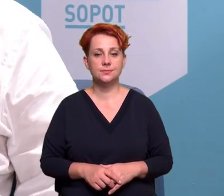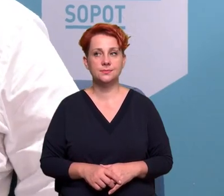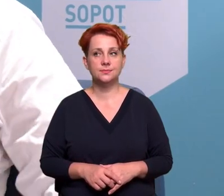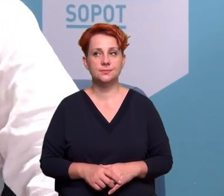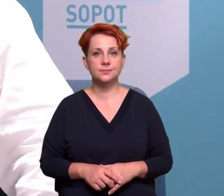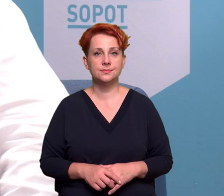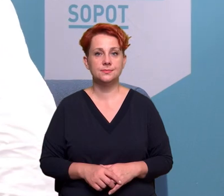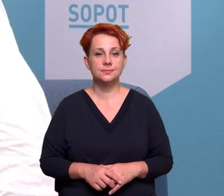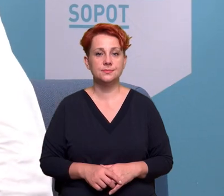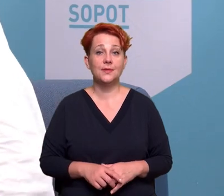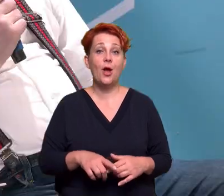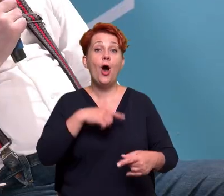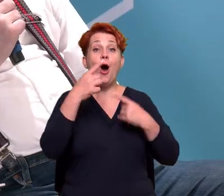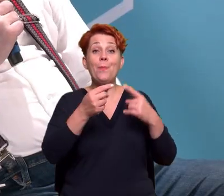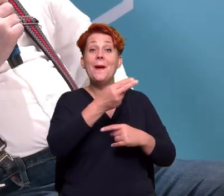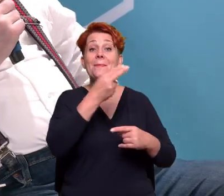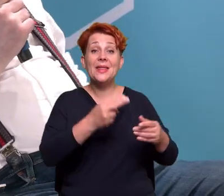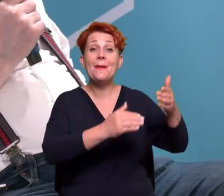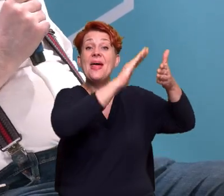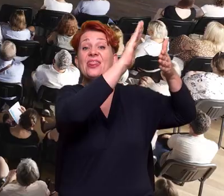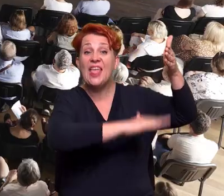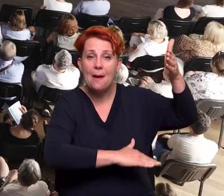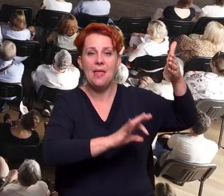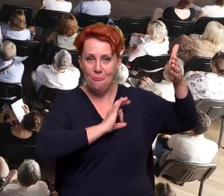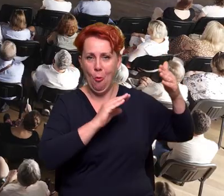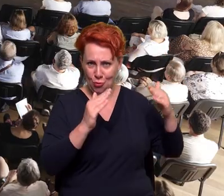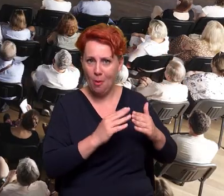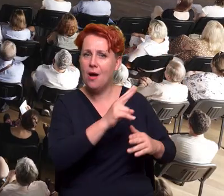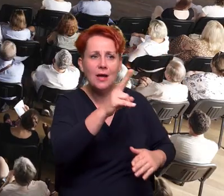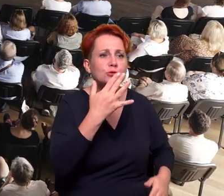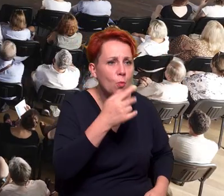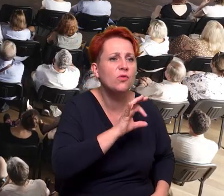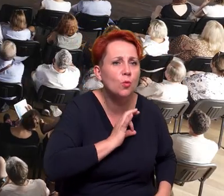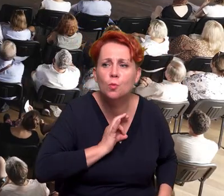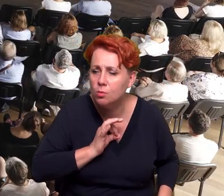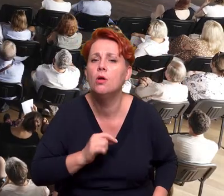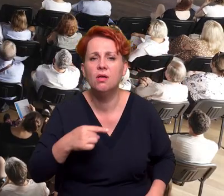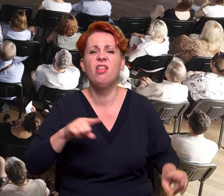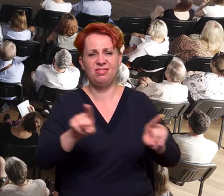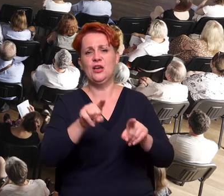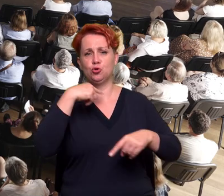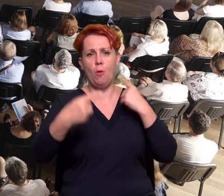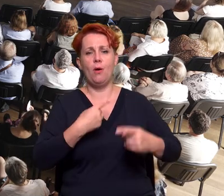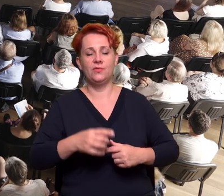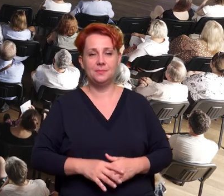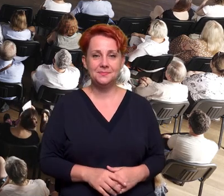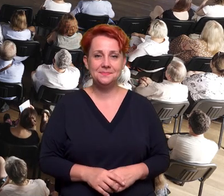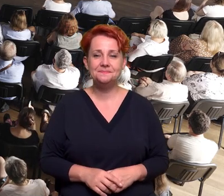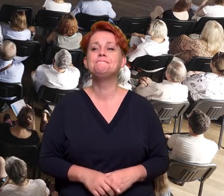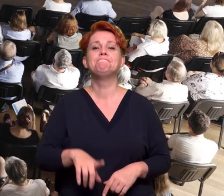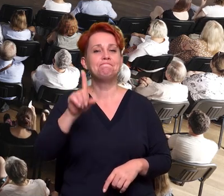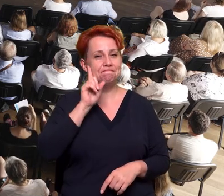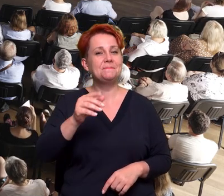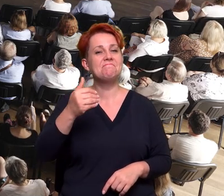Najpierw powiem o tapecie u mnie, w naszym mieszkaniu, skoro wszyscy mówią o tapetach. Bo rzeczywiście był